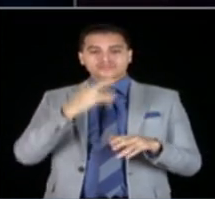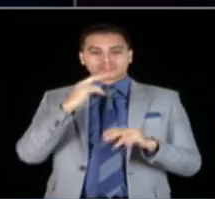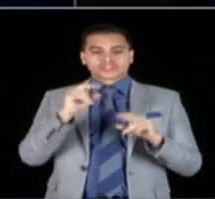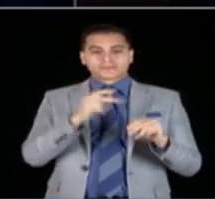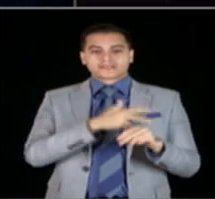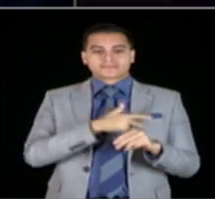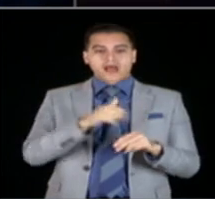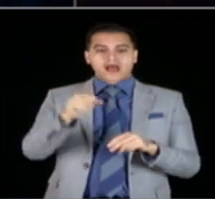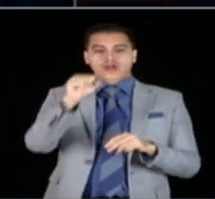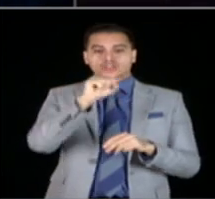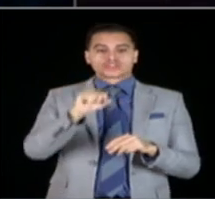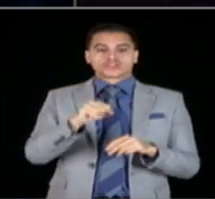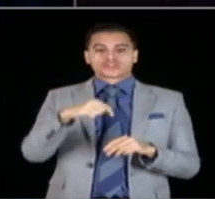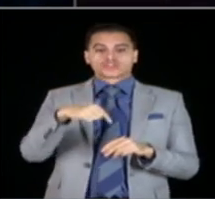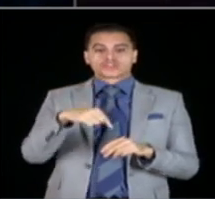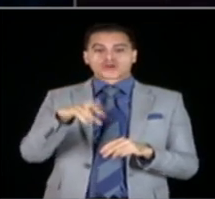سيرفس؟